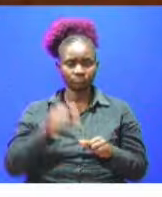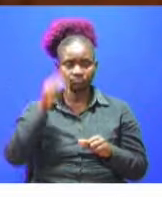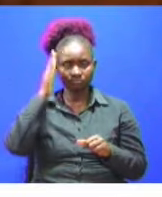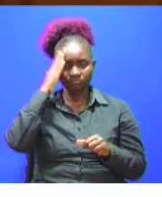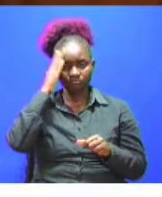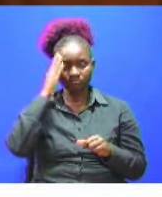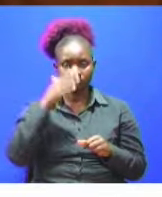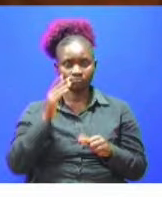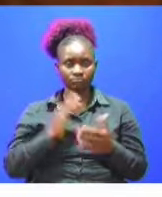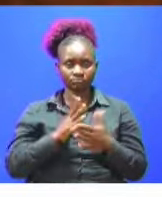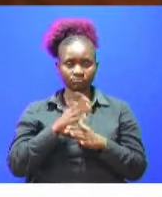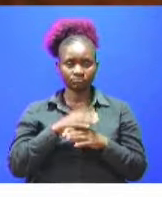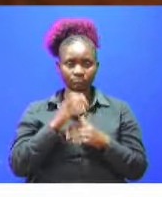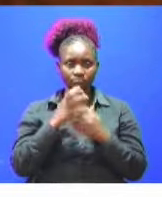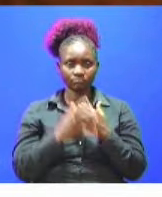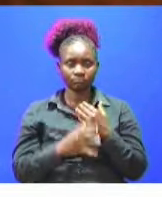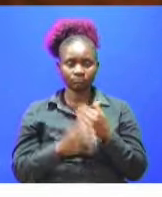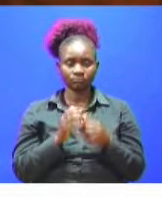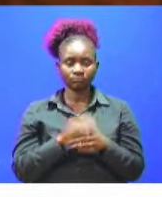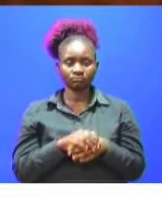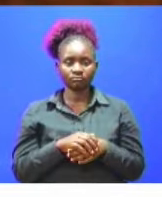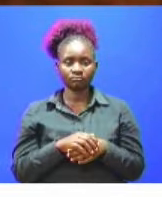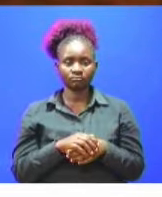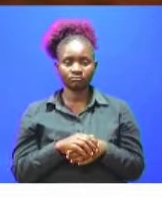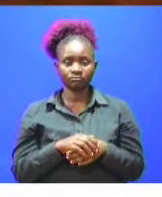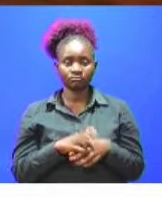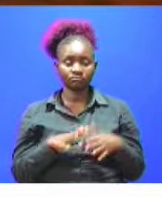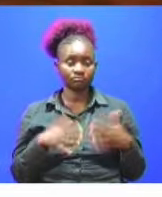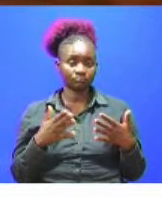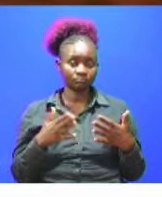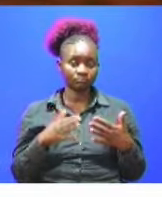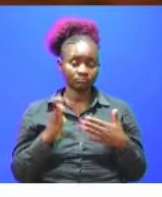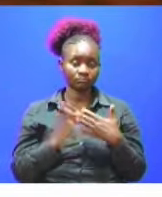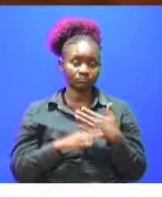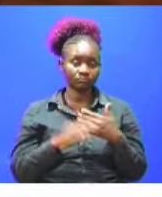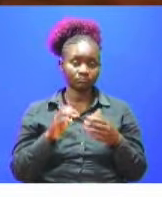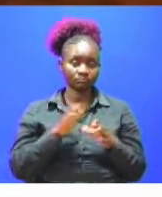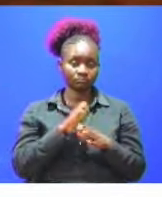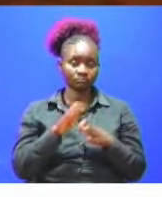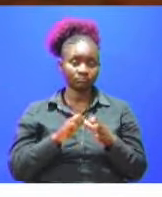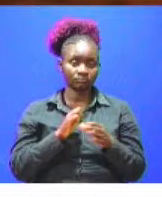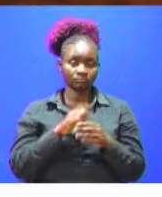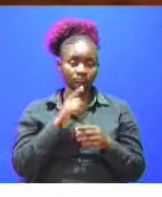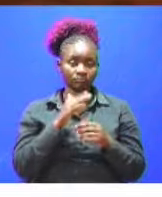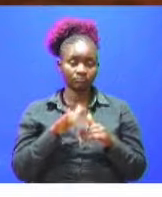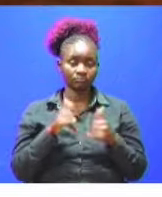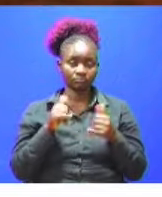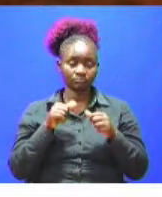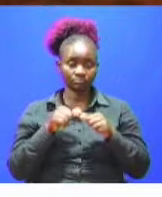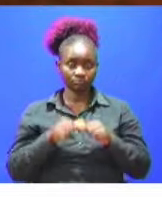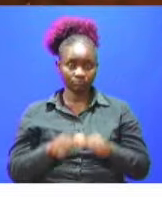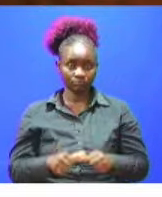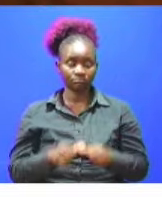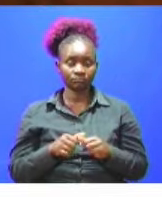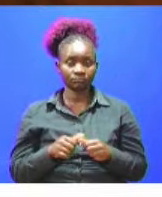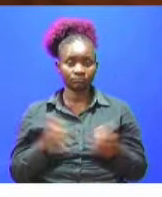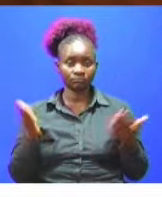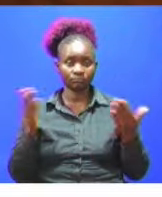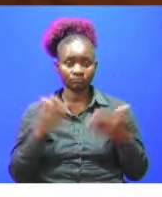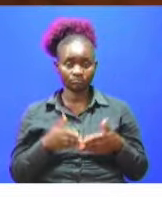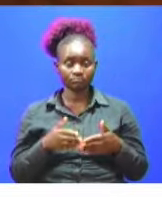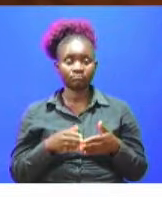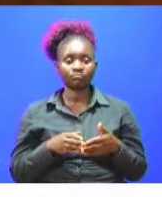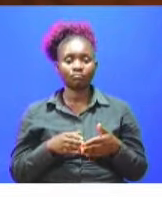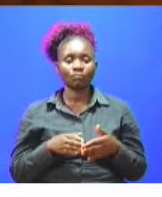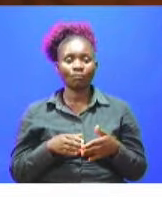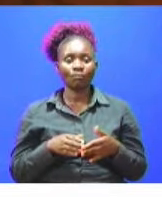cha kuwete roko nyora kwa wakulense. Nende ama zingira roko nyora ngatari ama ya saba ntuba mintu ba mnyete. Wano lere tuwacha.